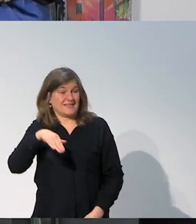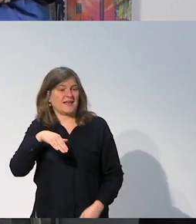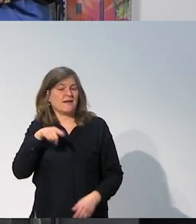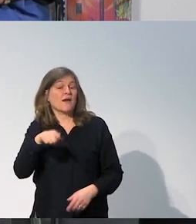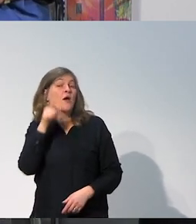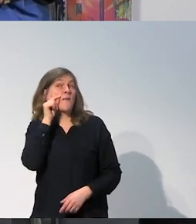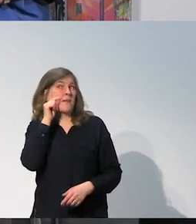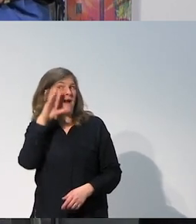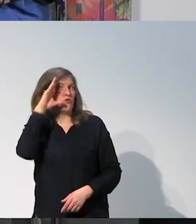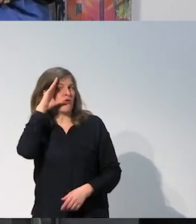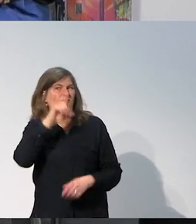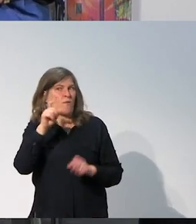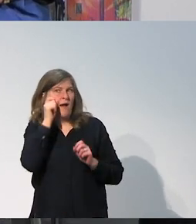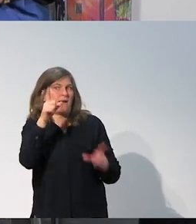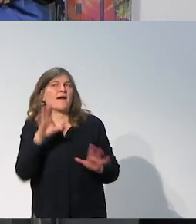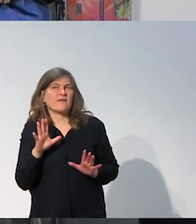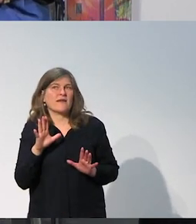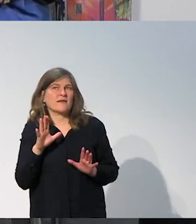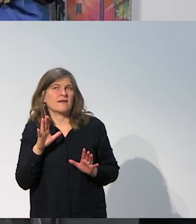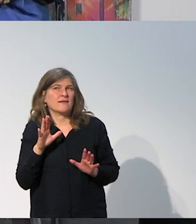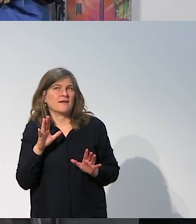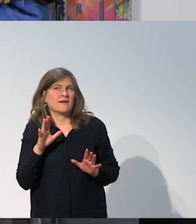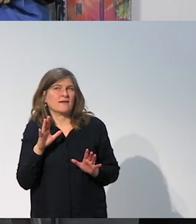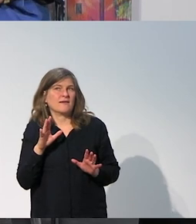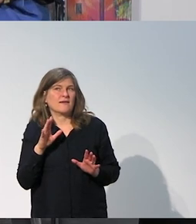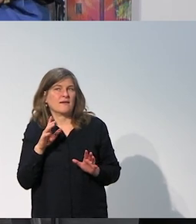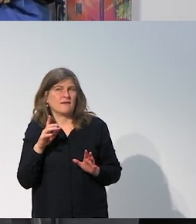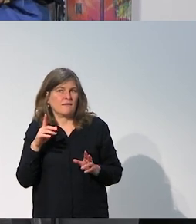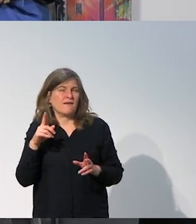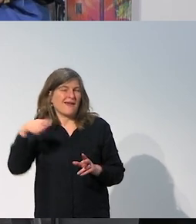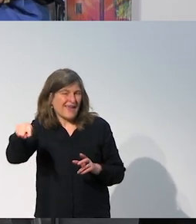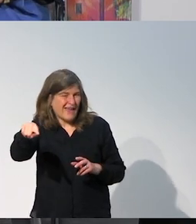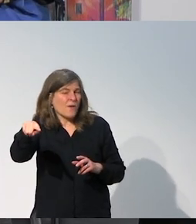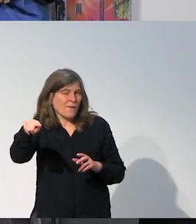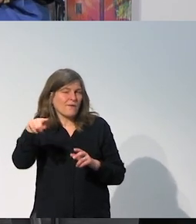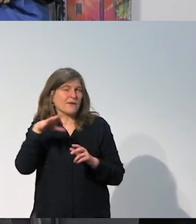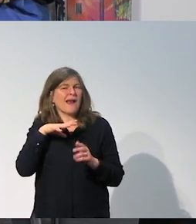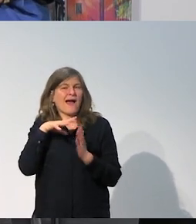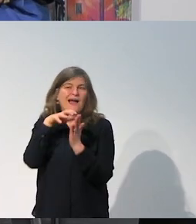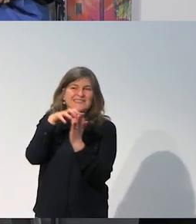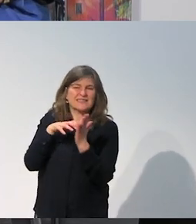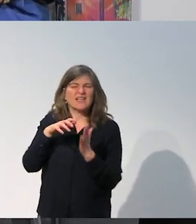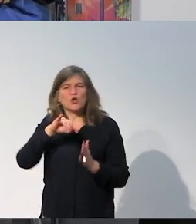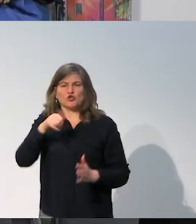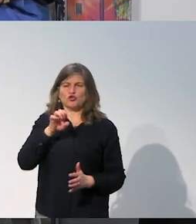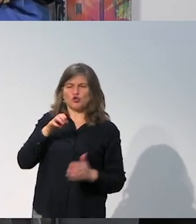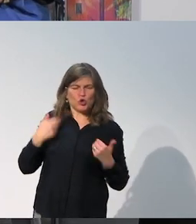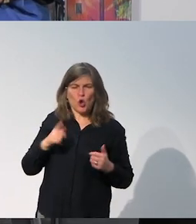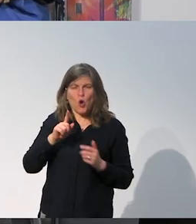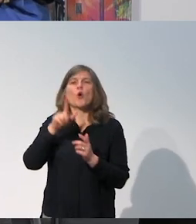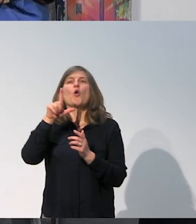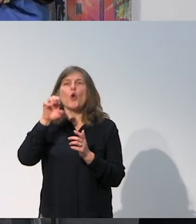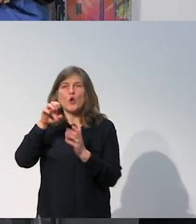qui dort. On sait qu'ils le savent, puisque le texte précise, j'ai du mal à dire je précise, le